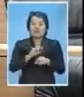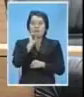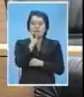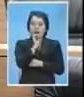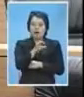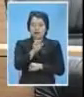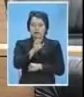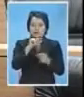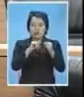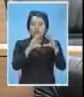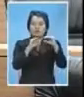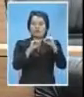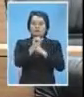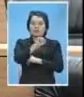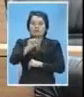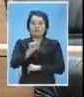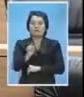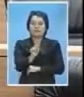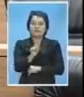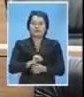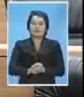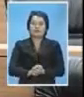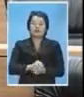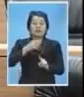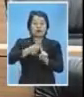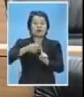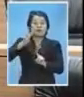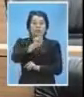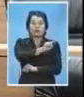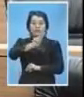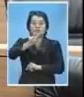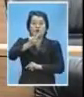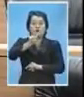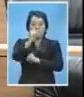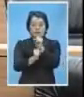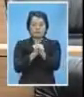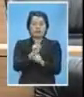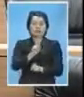สภาว่าเมื่อวันที่2มิถุนายน